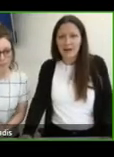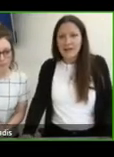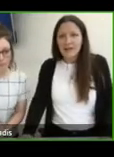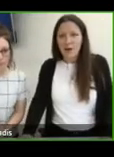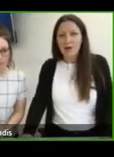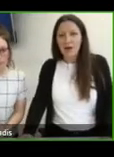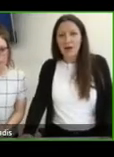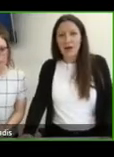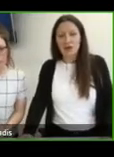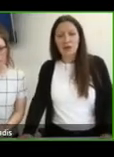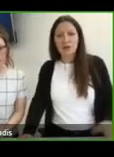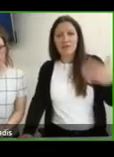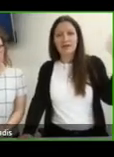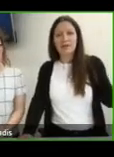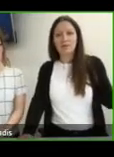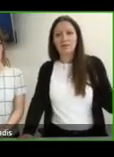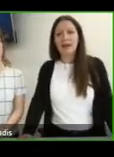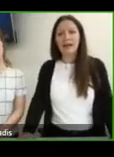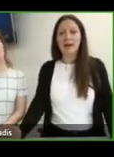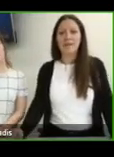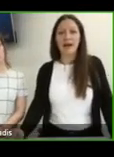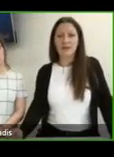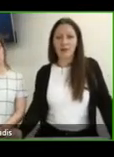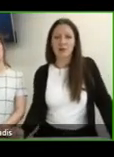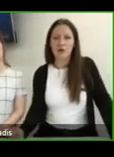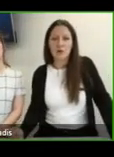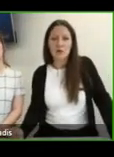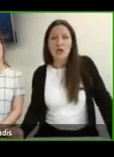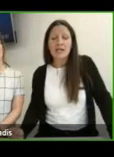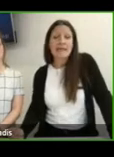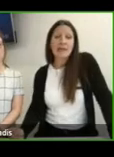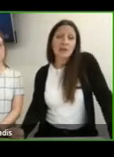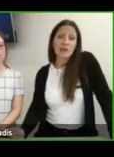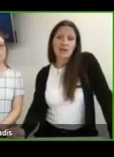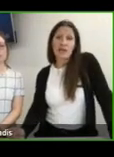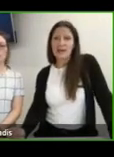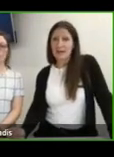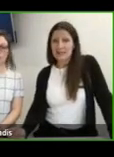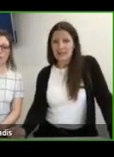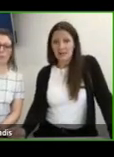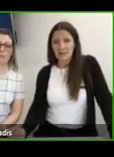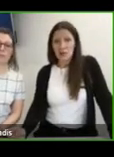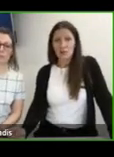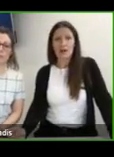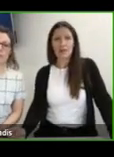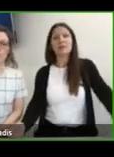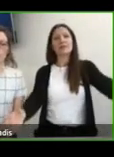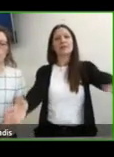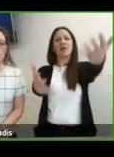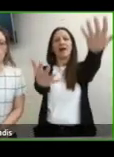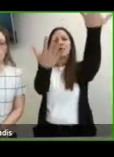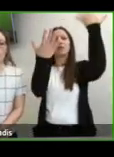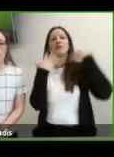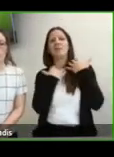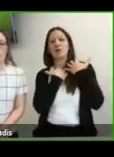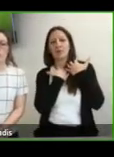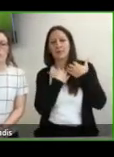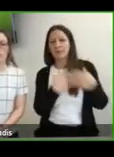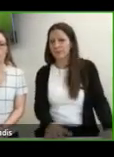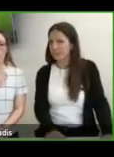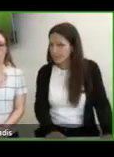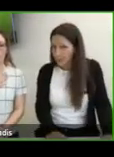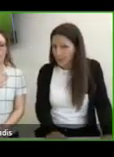d'algorithme. Donc, je suis face à une nouvelle et là, il m'arrive quelque chose sans que j'ai nécessairement du contrôle là-dessus. C'est que je vais avoir une